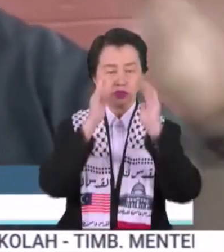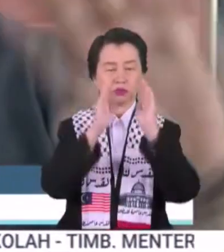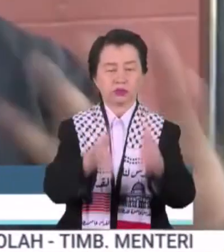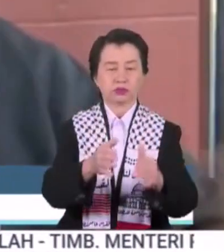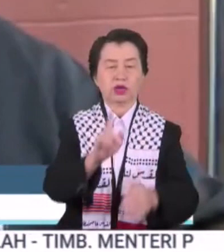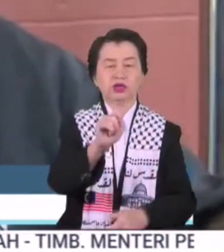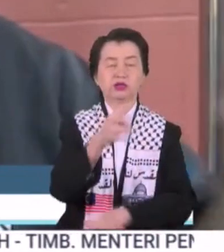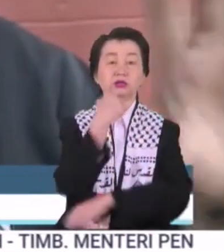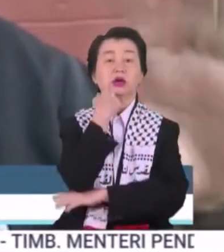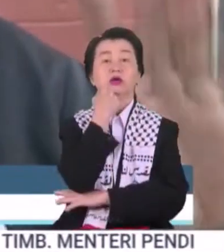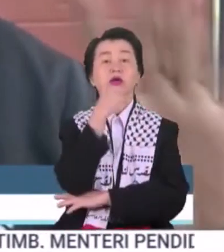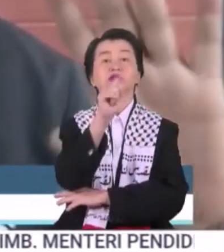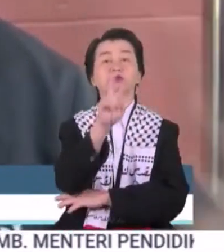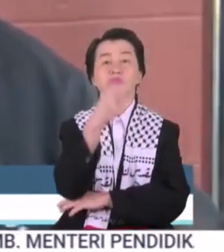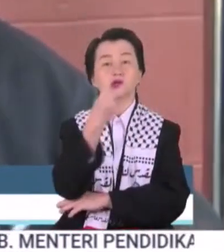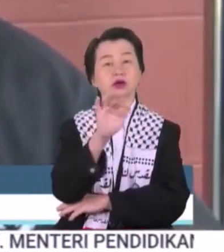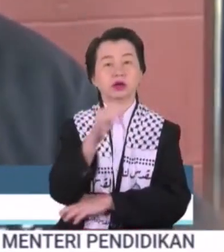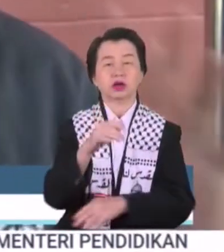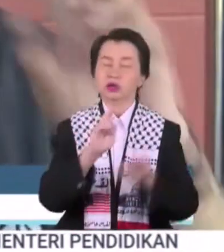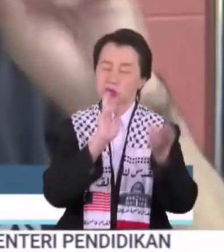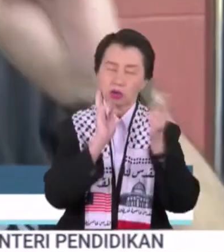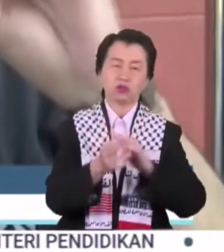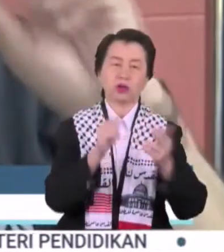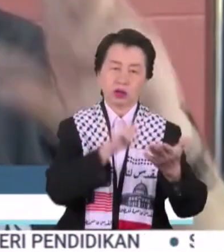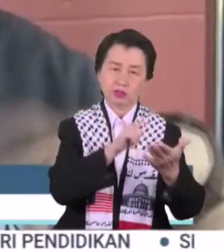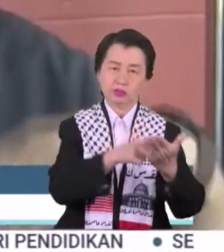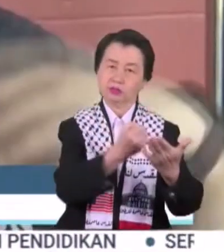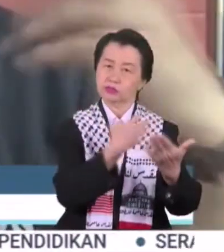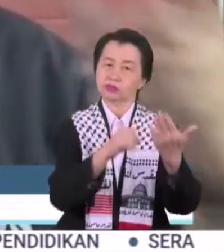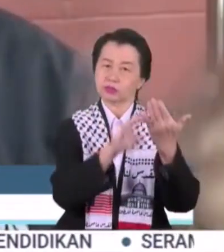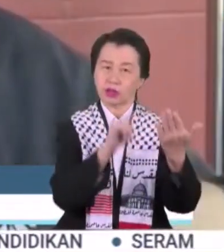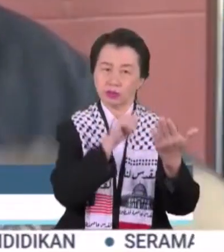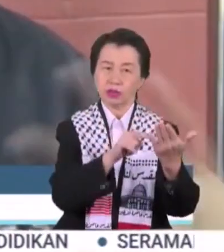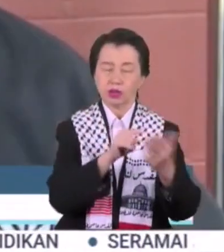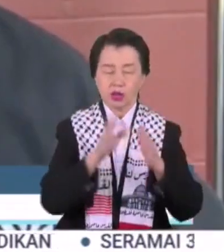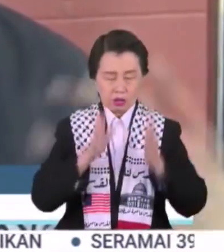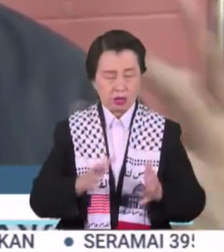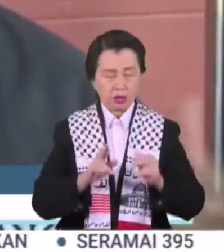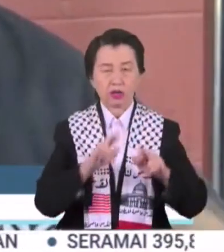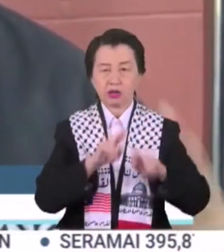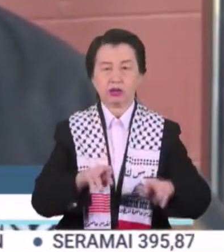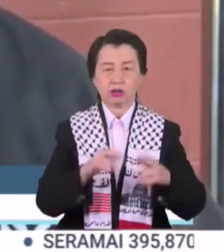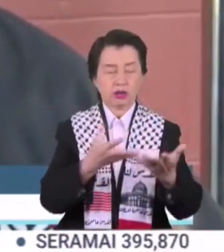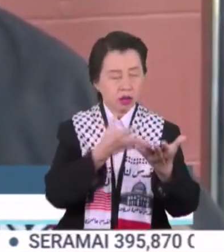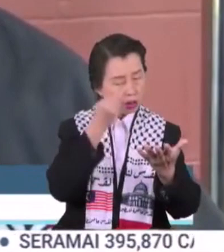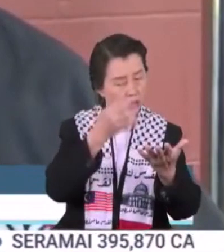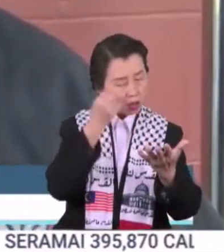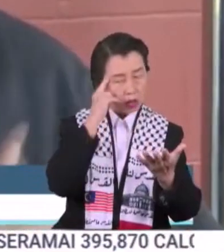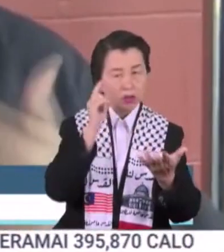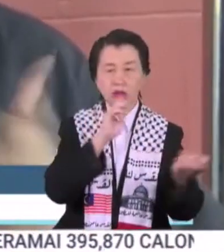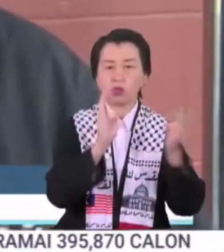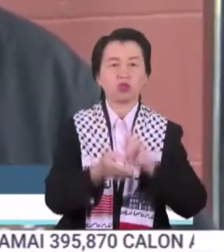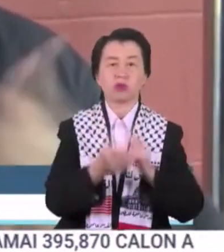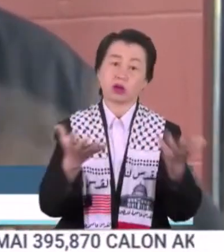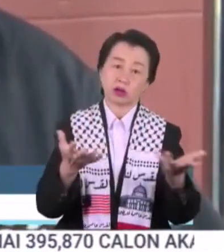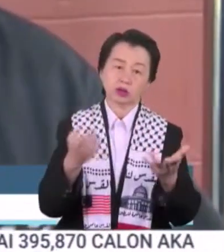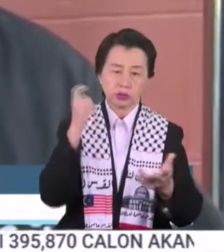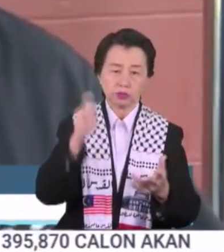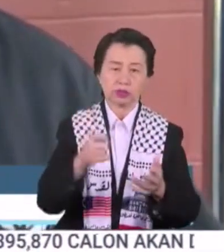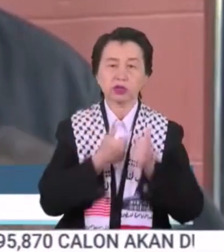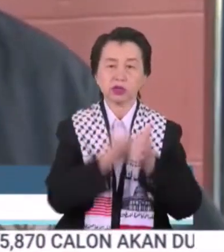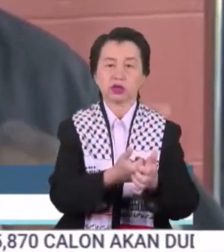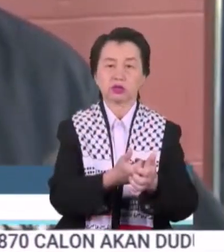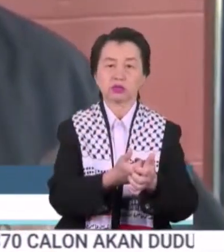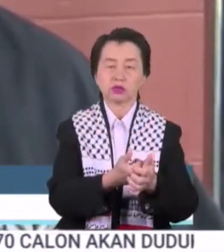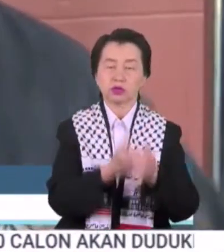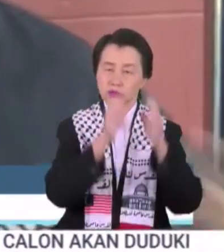kepada kaca TV itu semata-mata kerana kita dah berubah. Selera penonton telah berubah dan cara mereka mendapat informasi juga telah berubah. Jadi kita kena mengikut